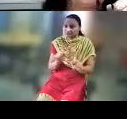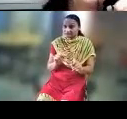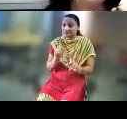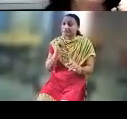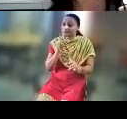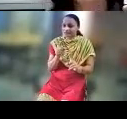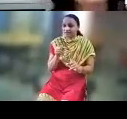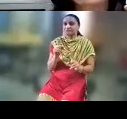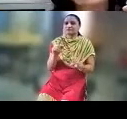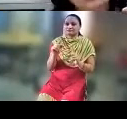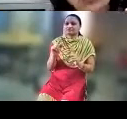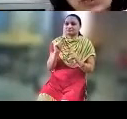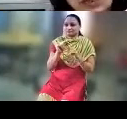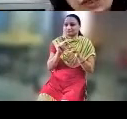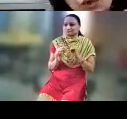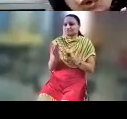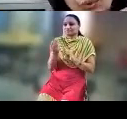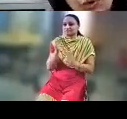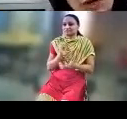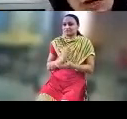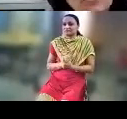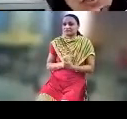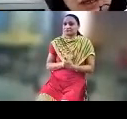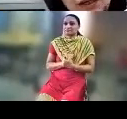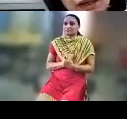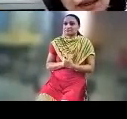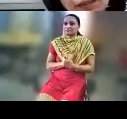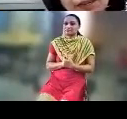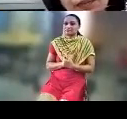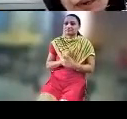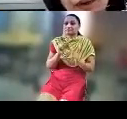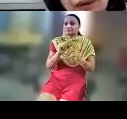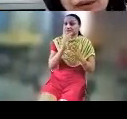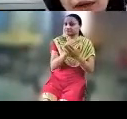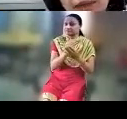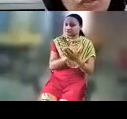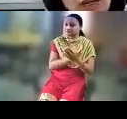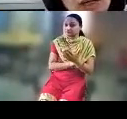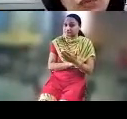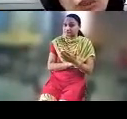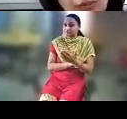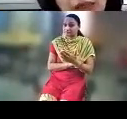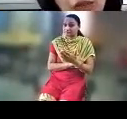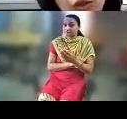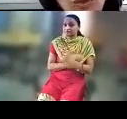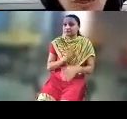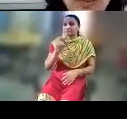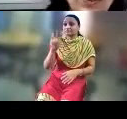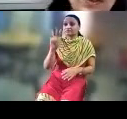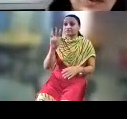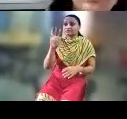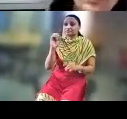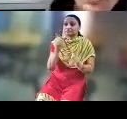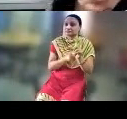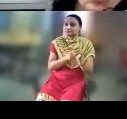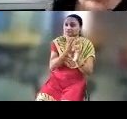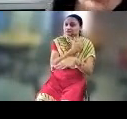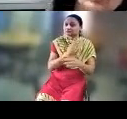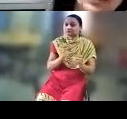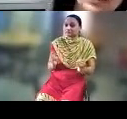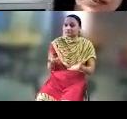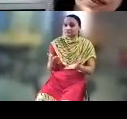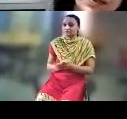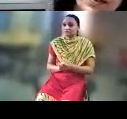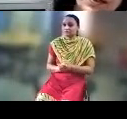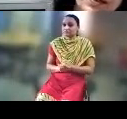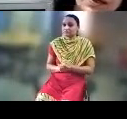तक होता है। तो ये जो कुछ प्रोग्राम्स थे, ये लगभग 40 वर्ष पहले शुरू किए गए थे और